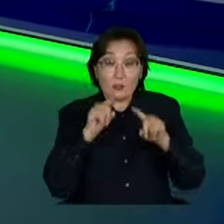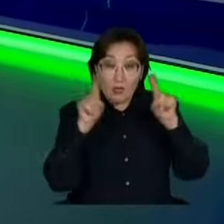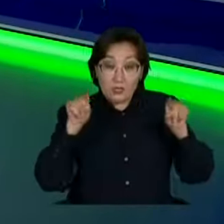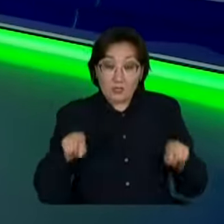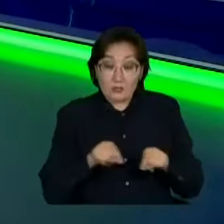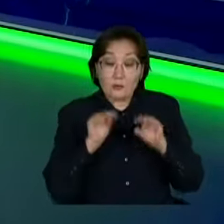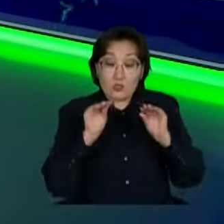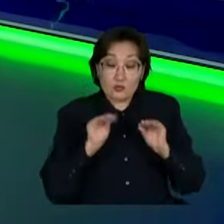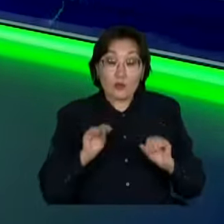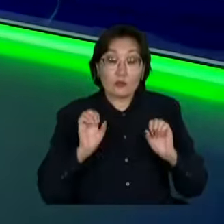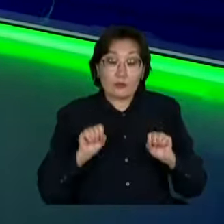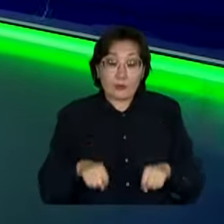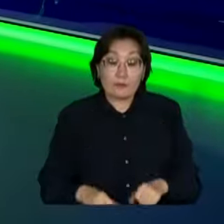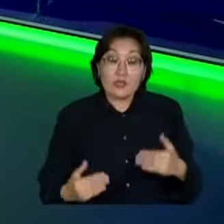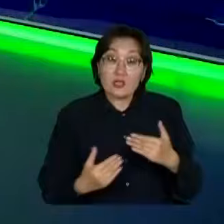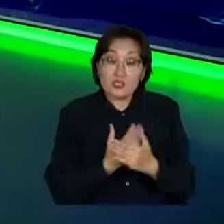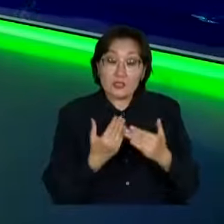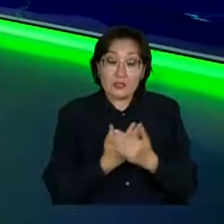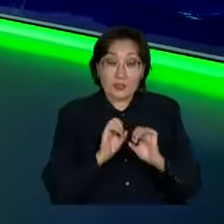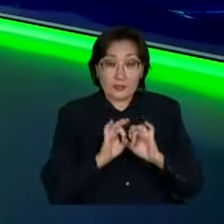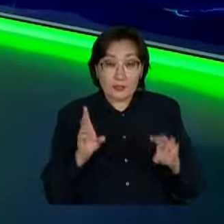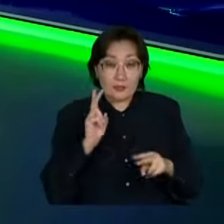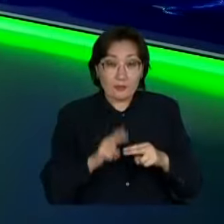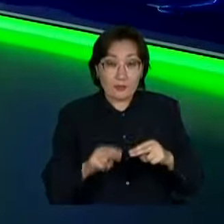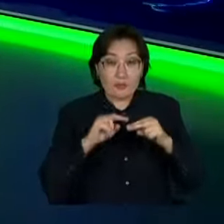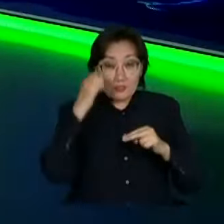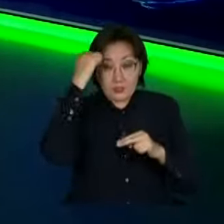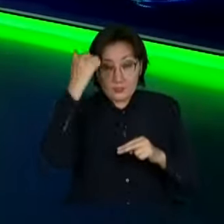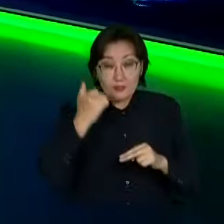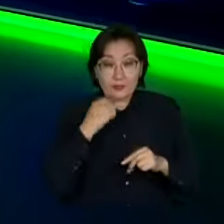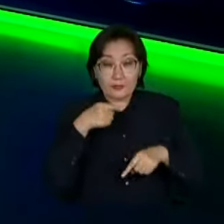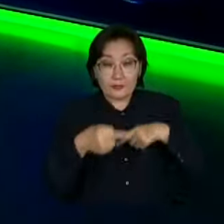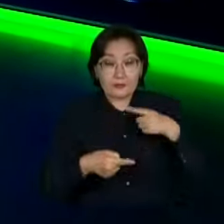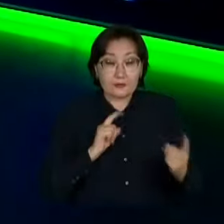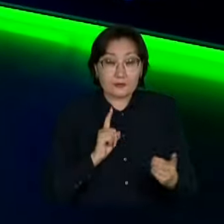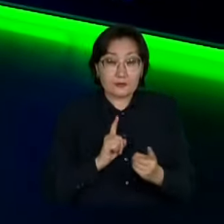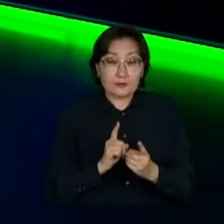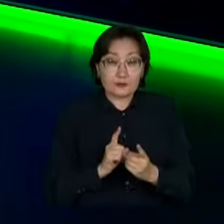желідегі парақшамызда іске қосылды. Осымен бүгінге айтарымыз тәмәм. Аман, сау болыңыздар.